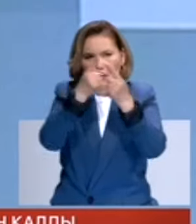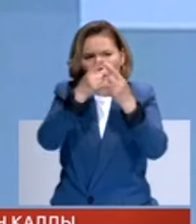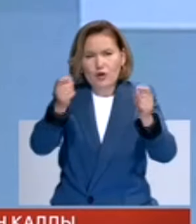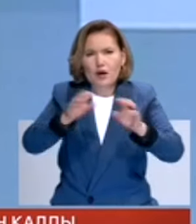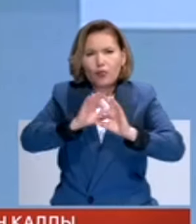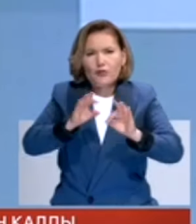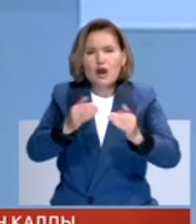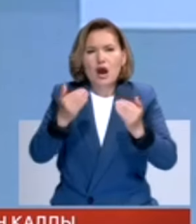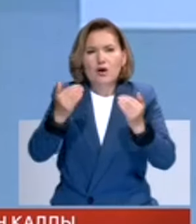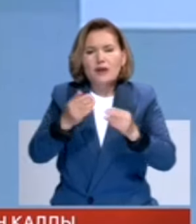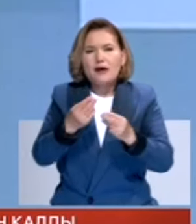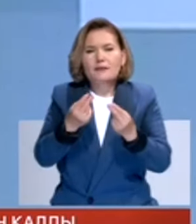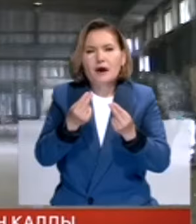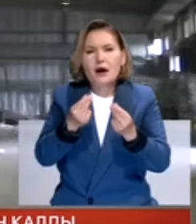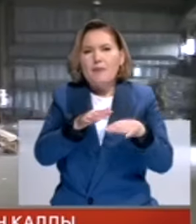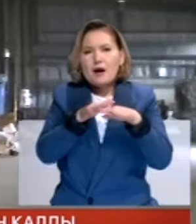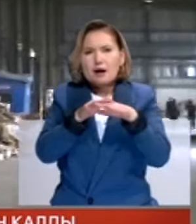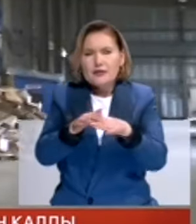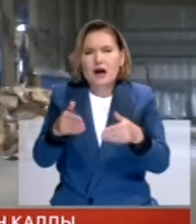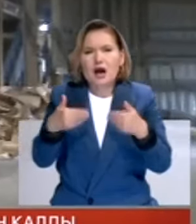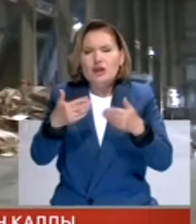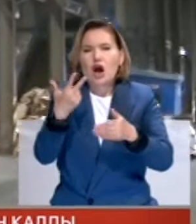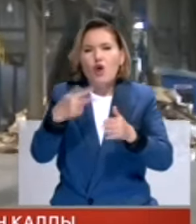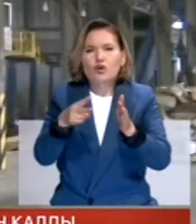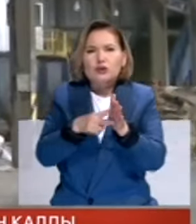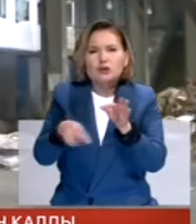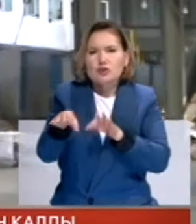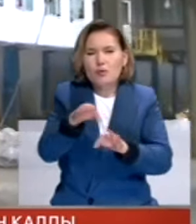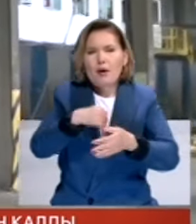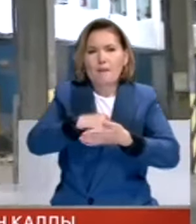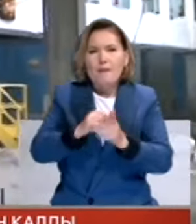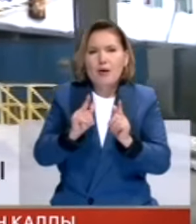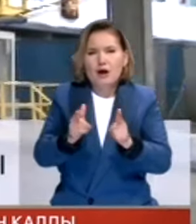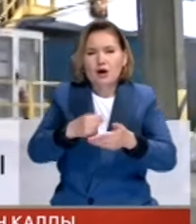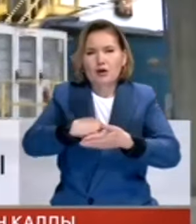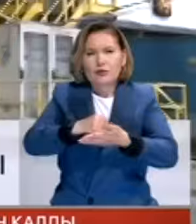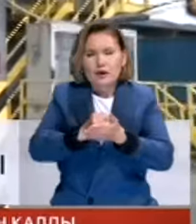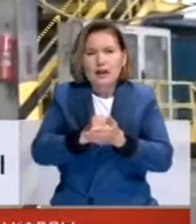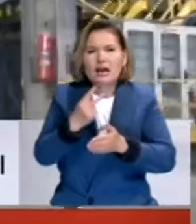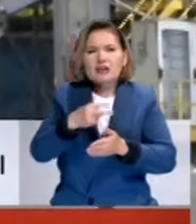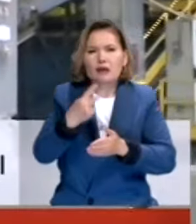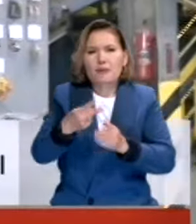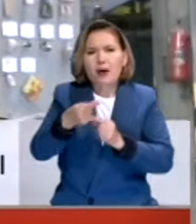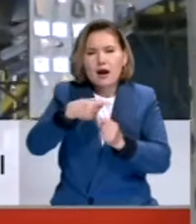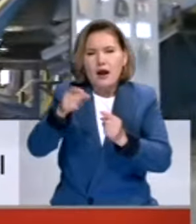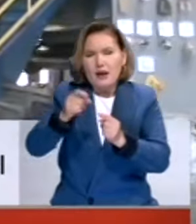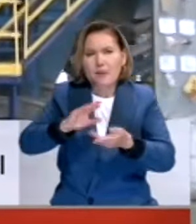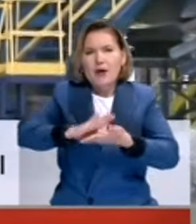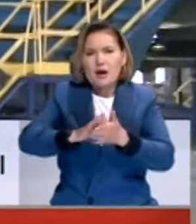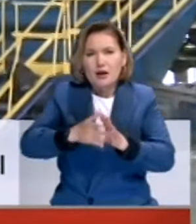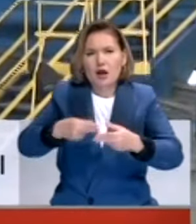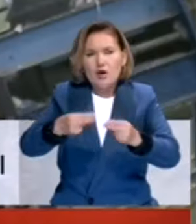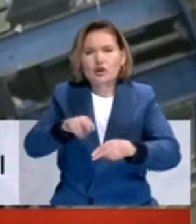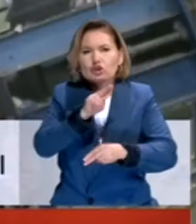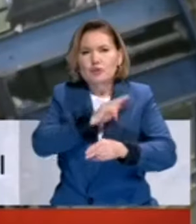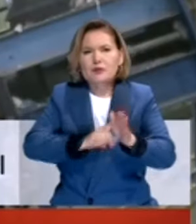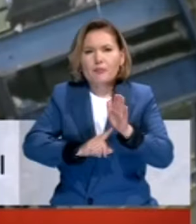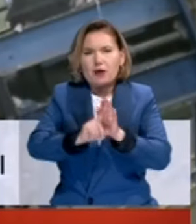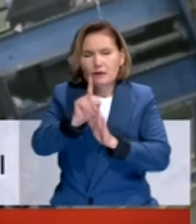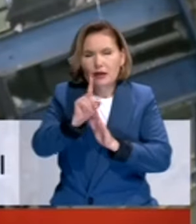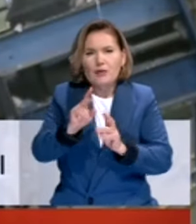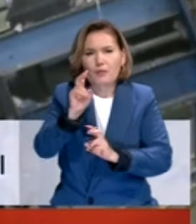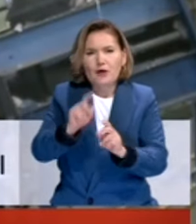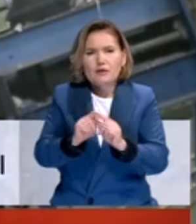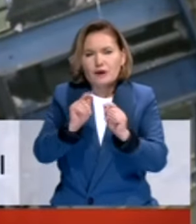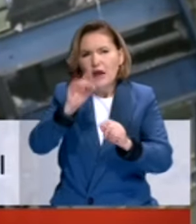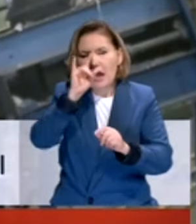деп отыр. Бүгінде инвесторлар ұсынған 37 жоба мақұлданған. 22 кәсіпкермен келісім жасалып, жұмыс басталып кетті.